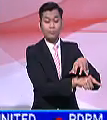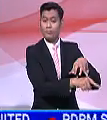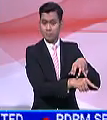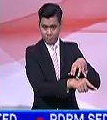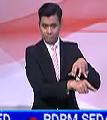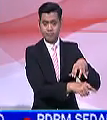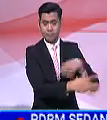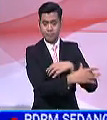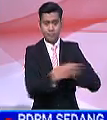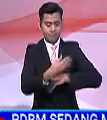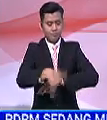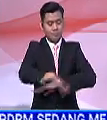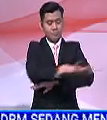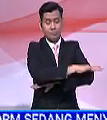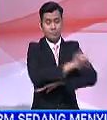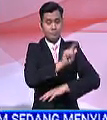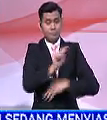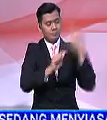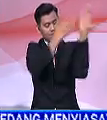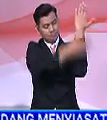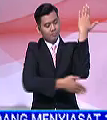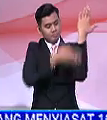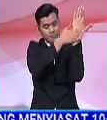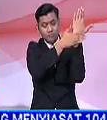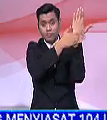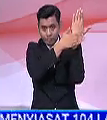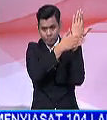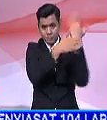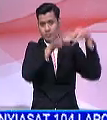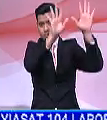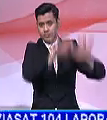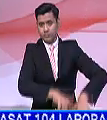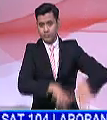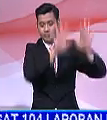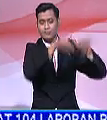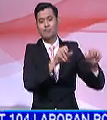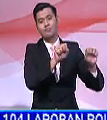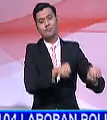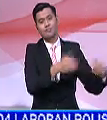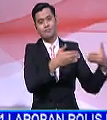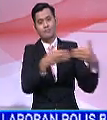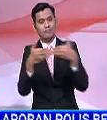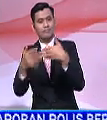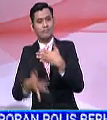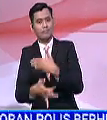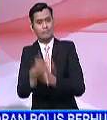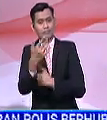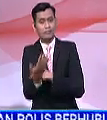pantai timur Semenanjung, yang mana kami jangkakan keadaan hujan ini boleh berlanjutan sehingga ke awal malam